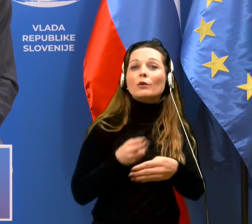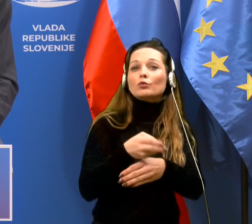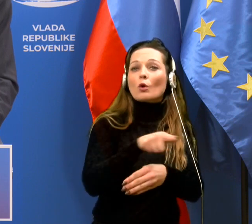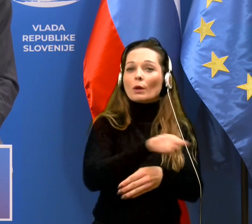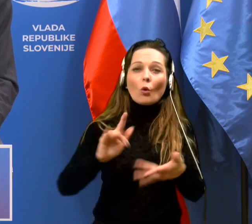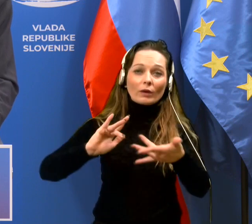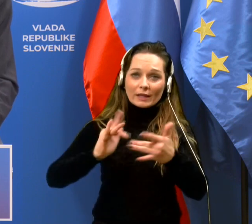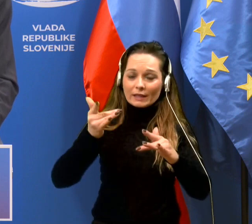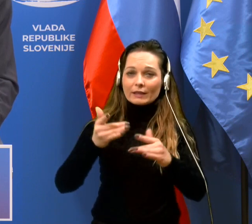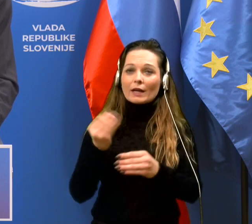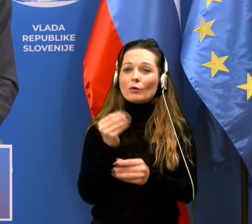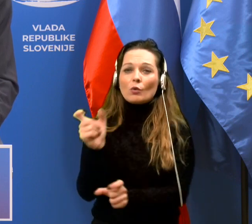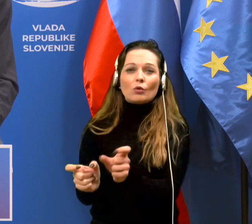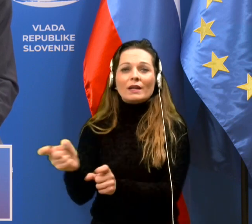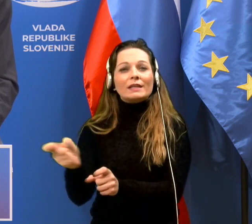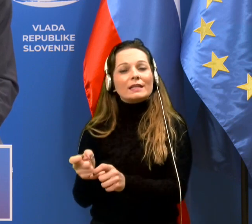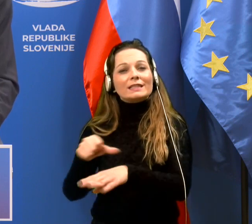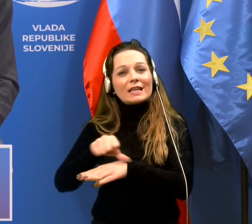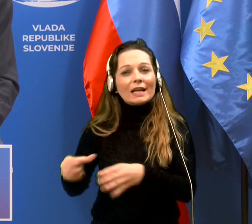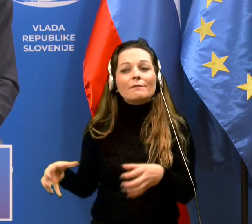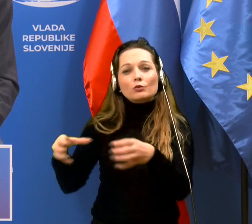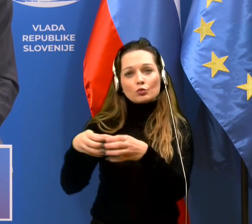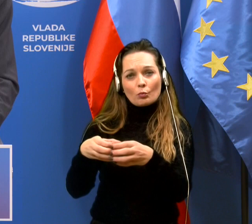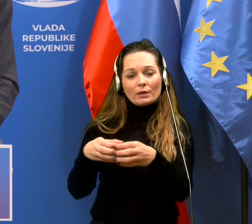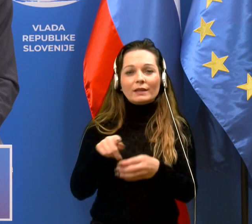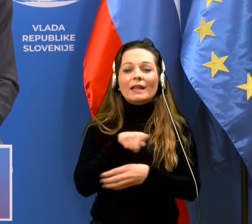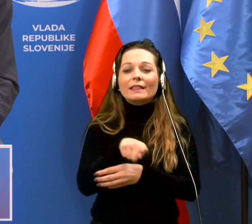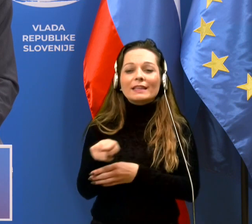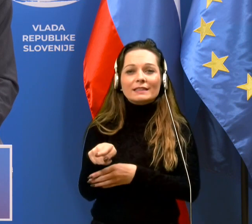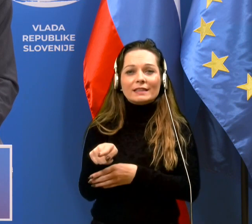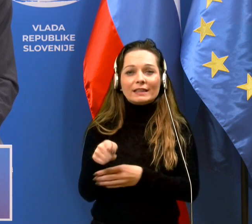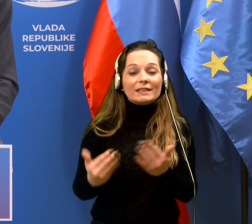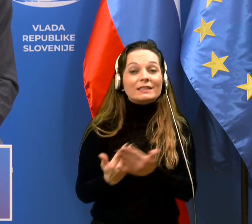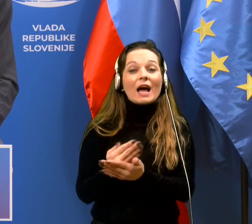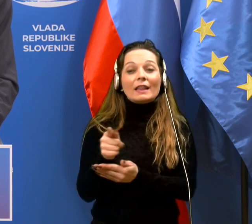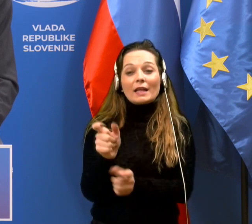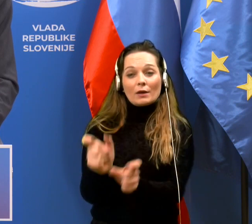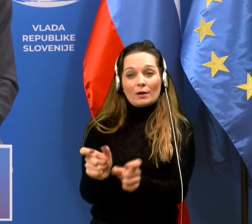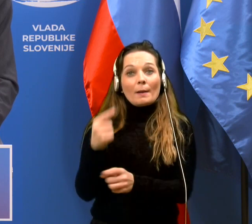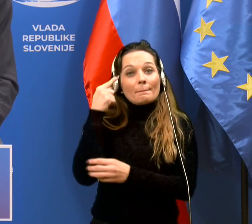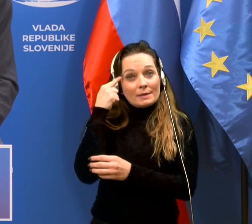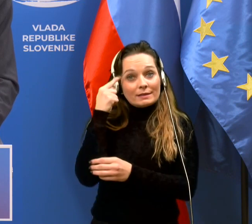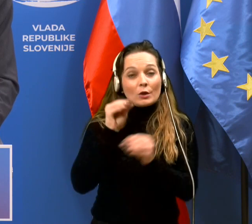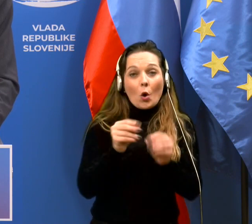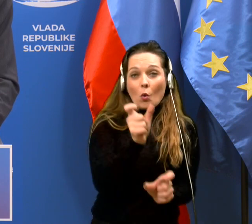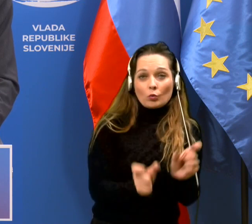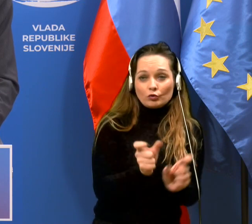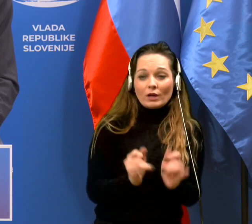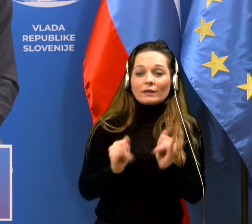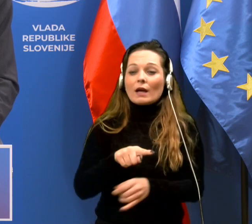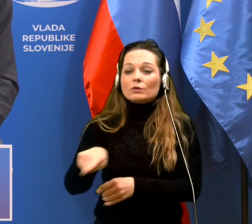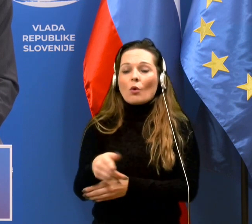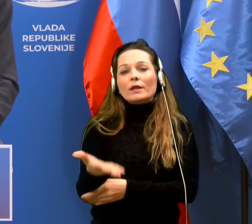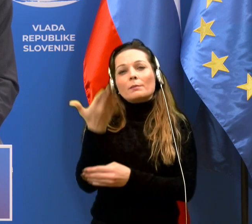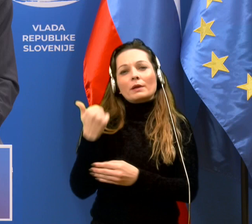interneta, učencem iz ranljivih skupin in tistih, za katere ocenjujejo učitelji, da so bili